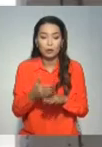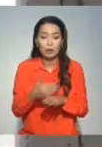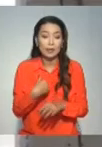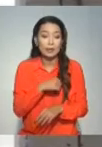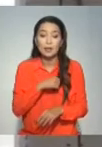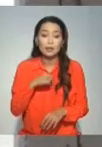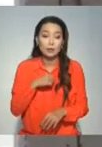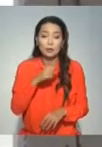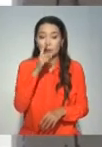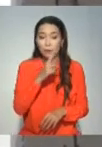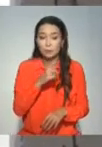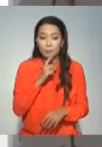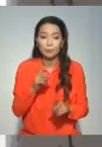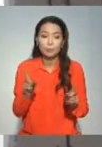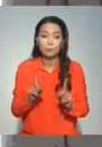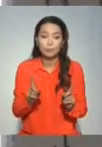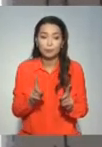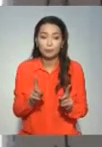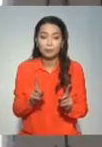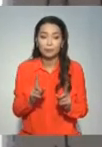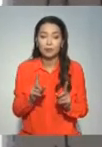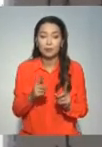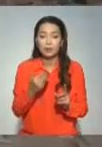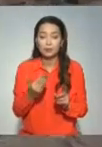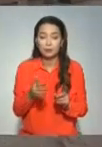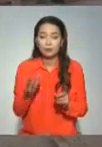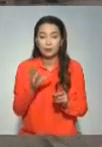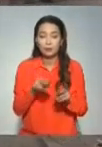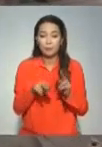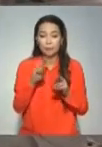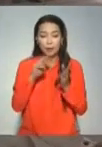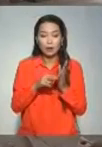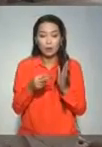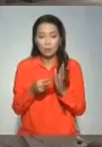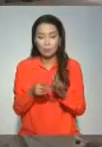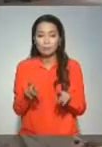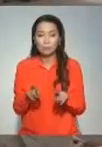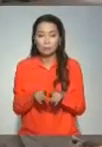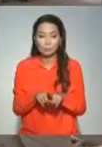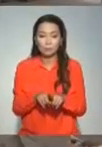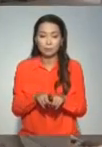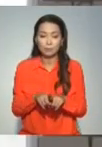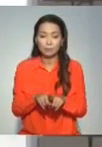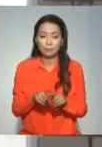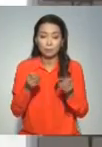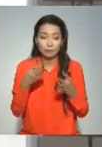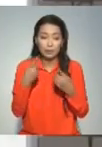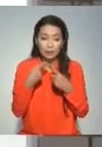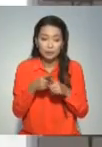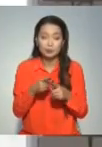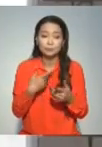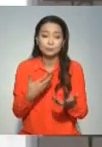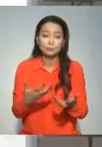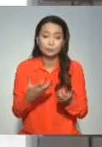понимаю, почему сейчас хотят сделать меня крайним. Прошло общественное слушание. После общественного слушания мы